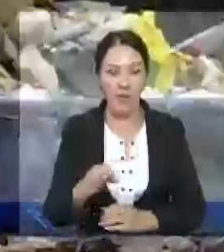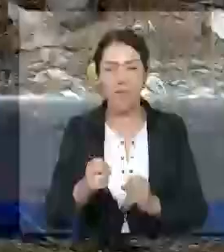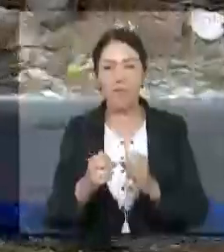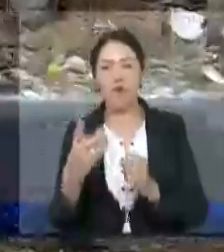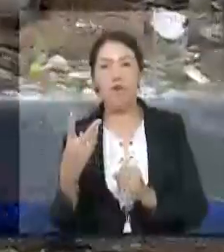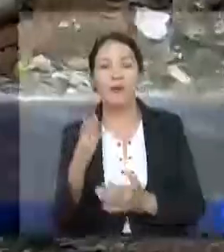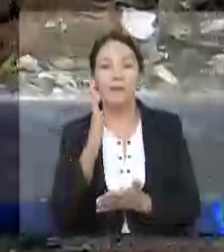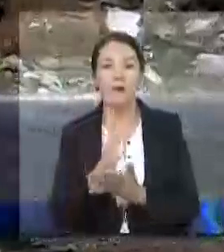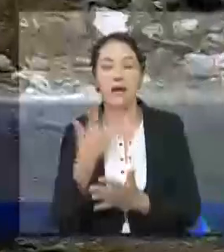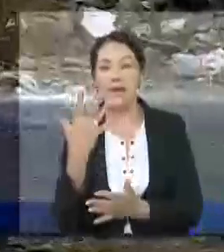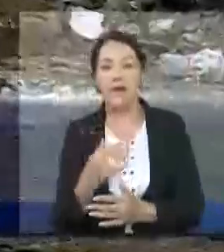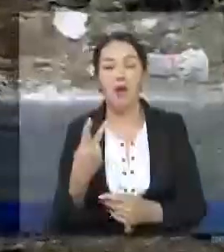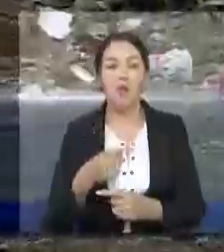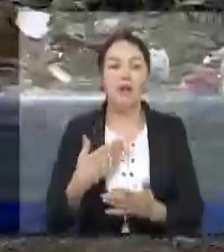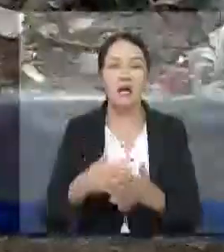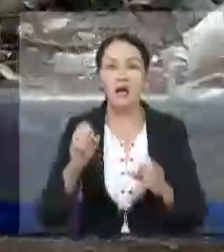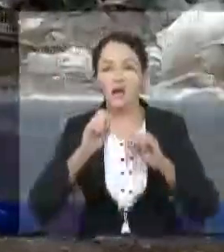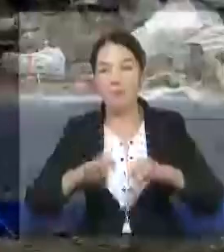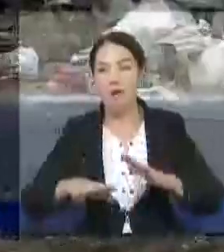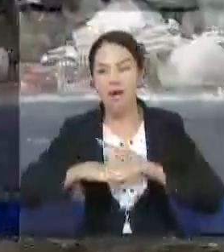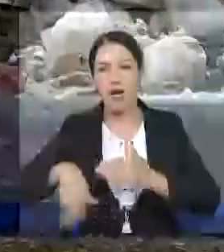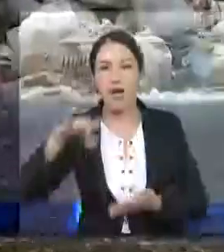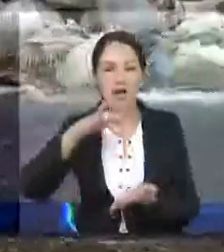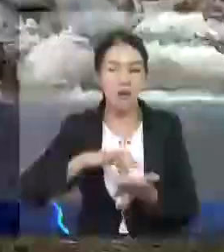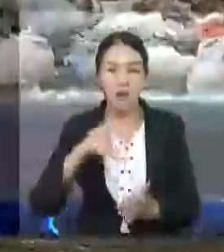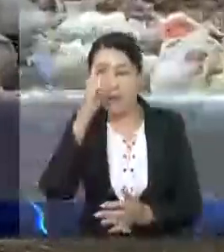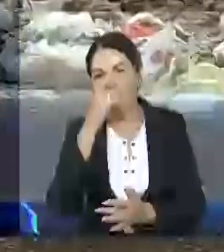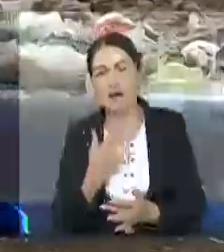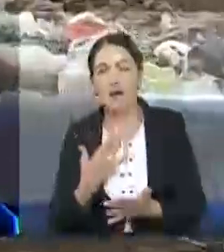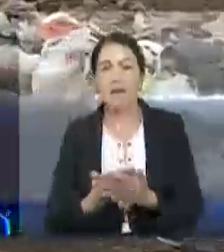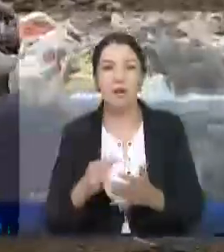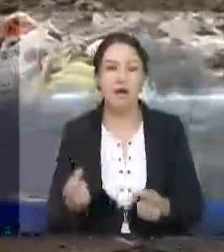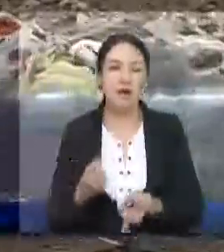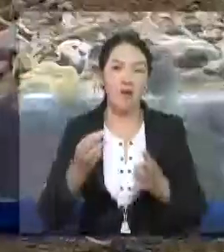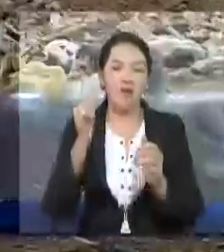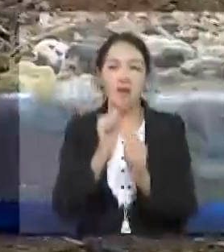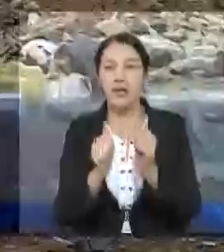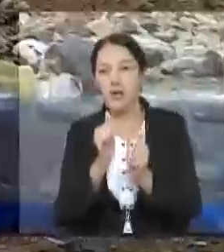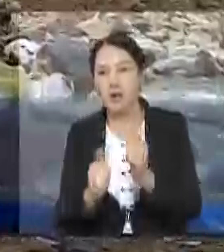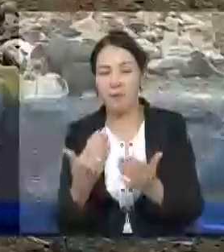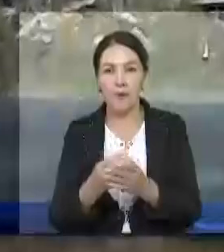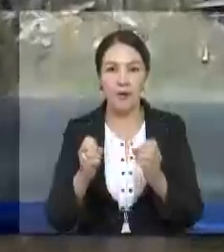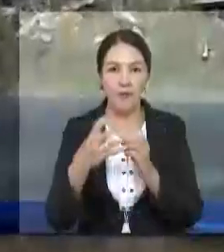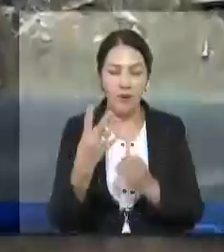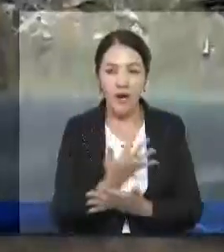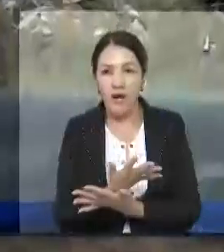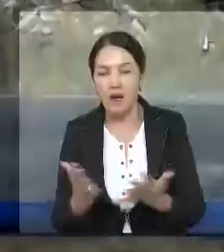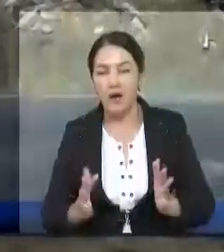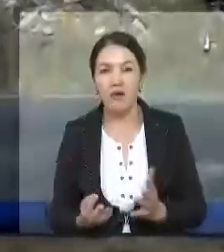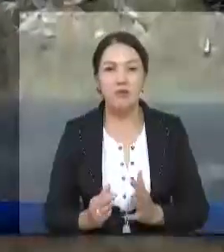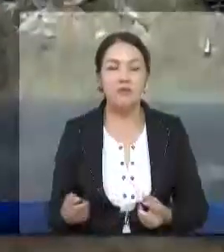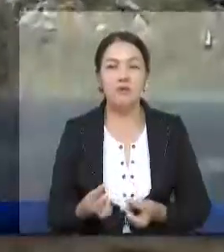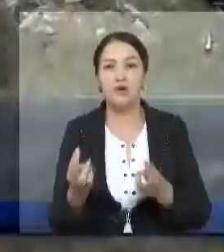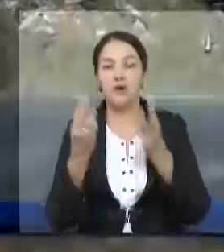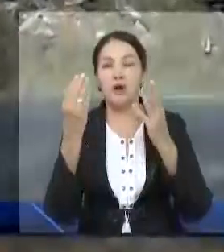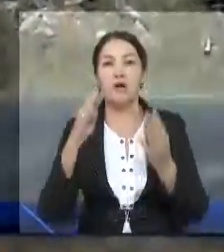оның 5-еуі коммуналдық. Қаладағы қоқыс алаңы жаз басталса отқа орануы жиілейді. Биылдың өзінде 14 рет жану дерегі